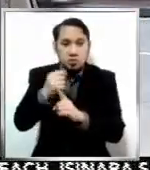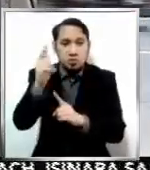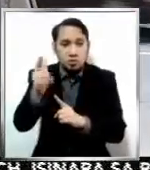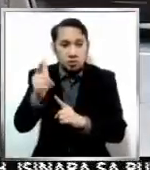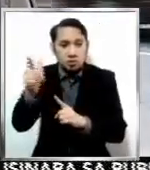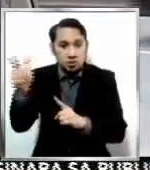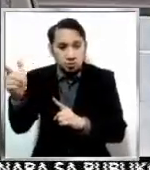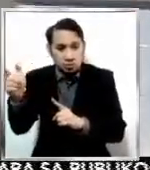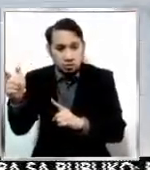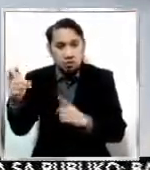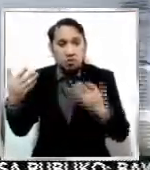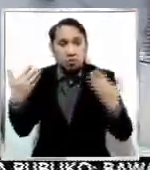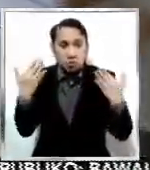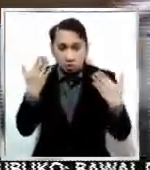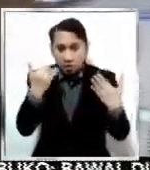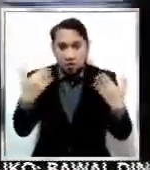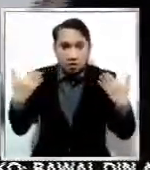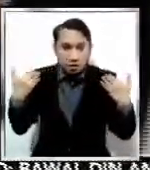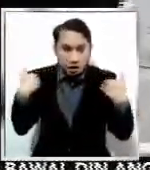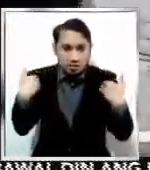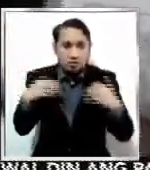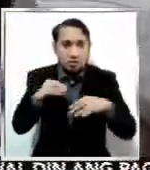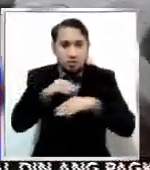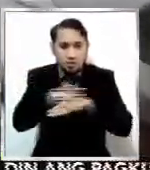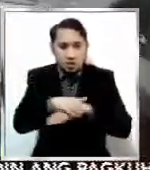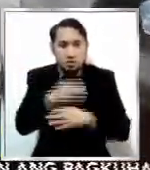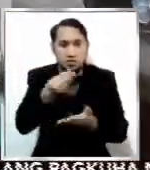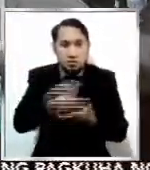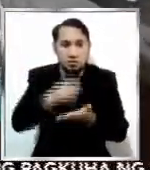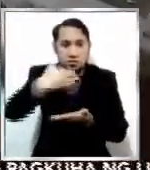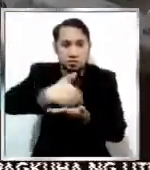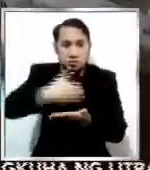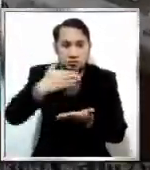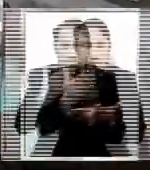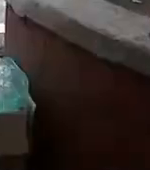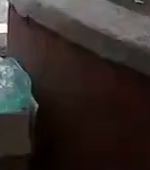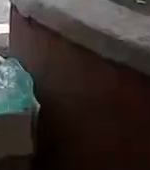epekto ito sa kanilang pondo. Maki Pulido, nakatutok, 24 Oras.